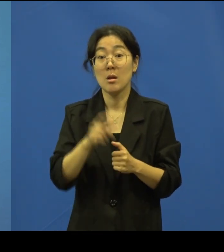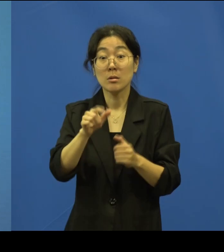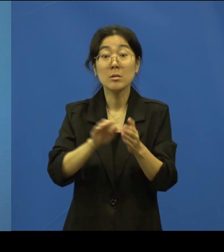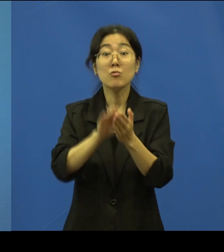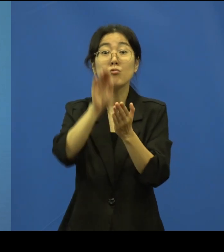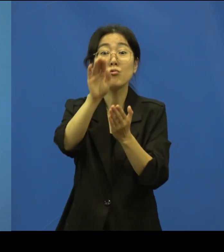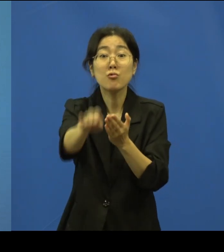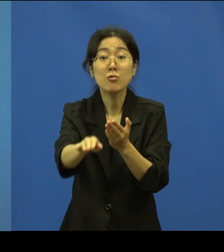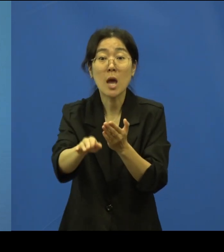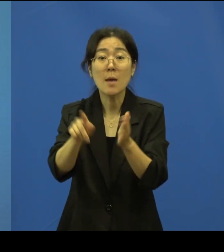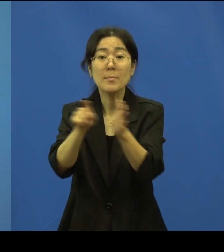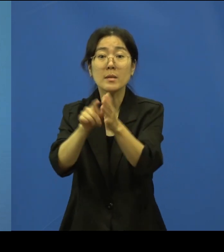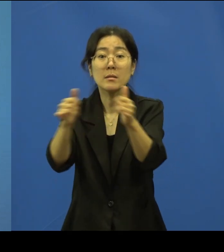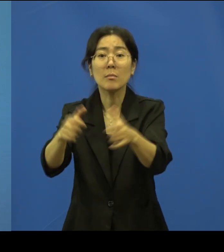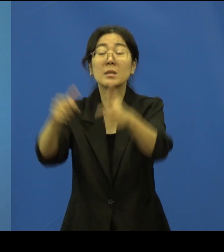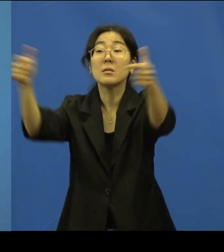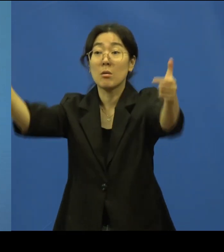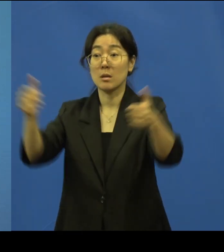부흥이 일어나니까